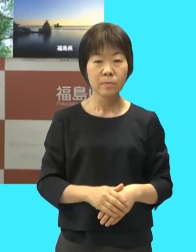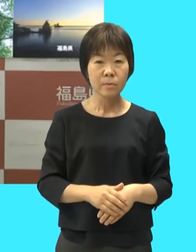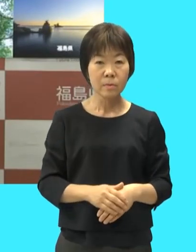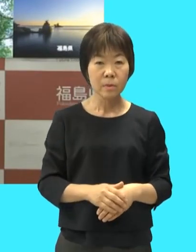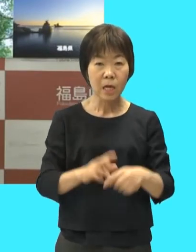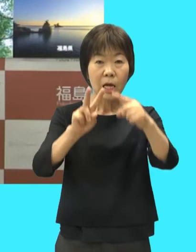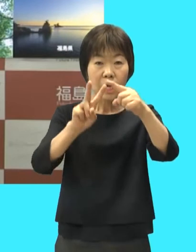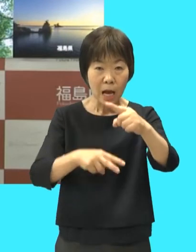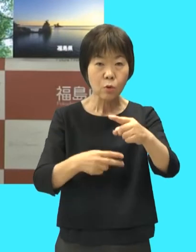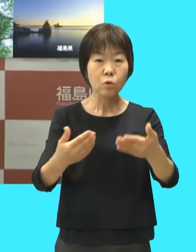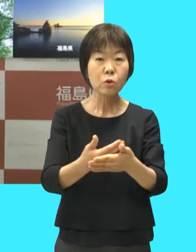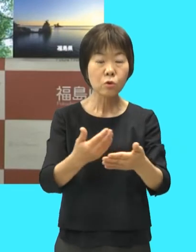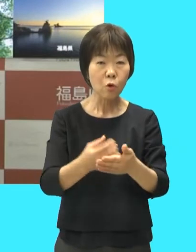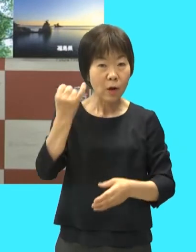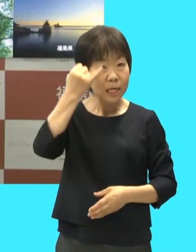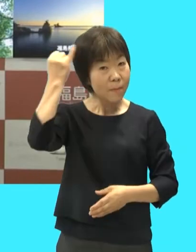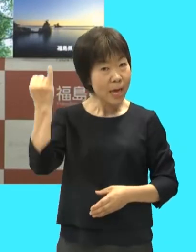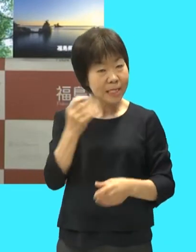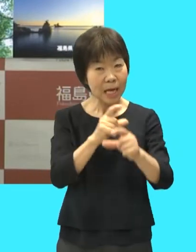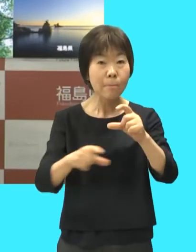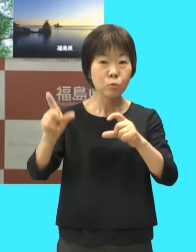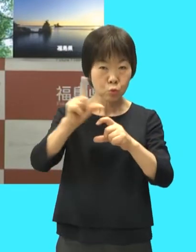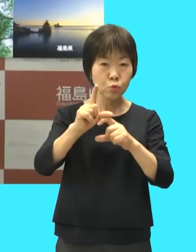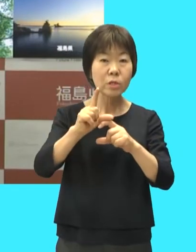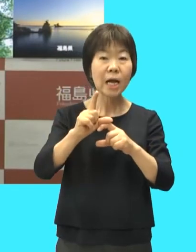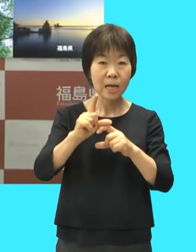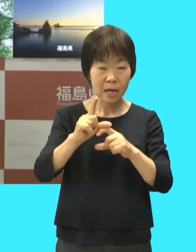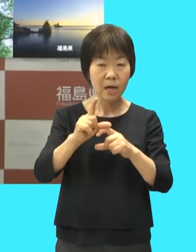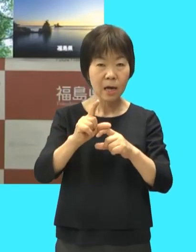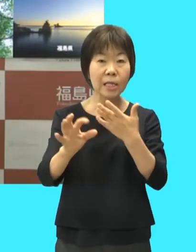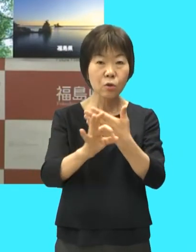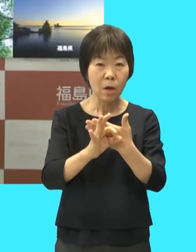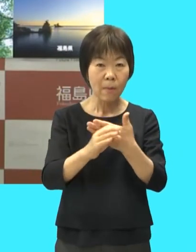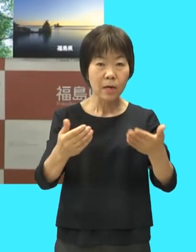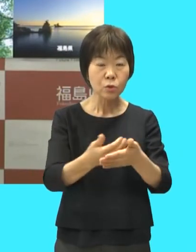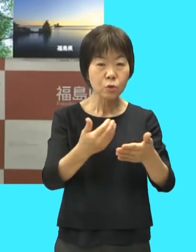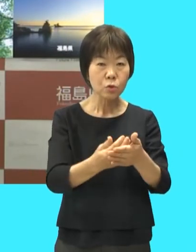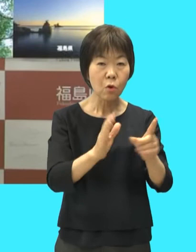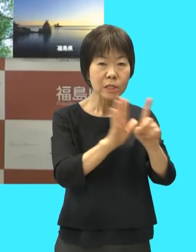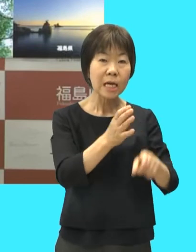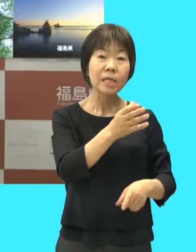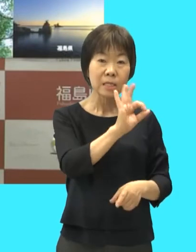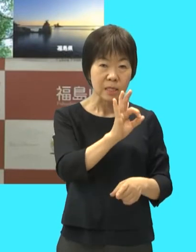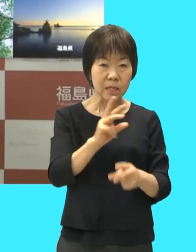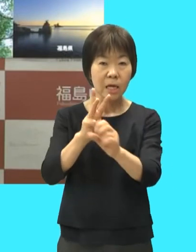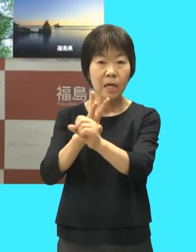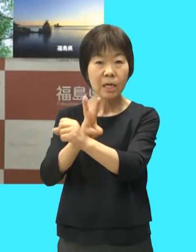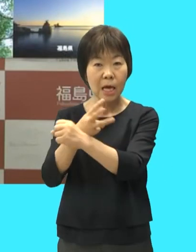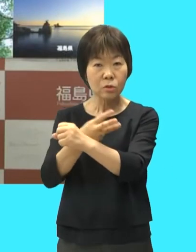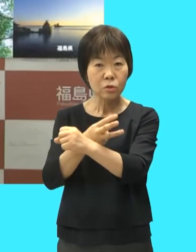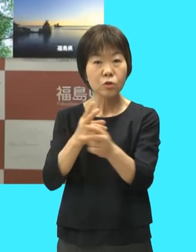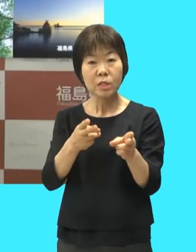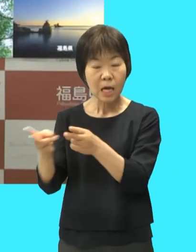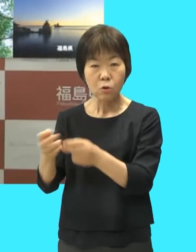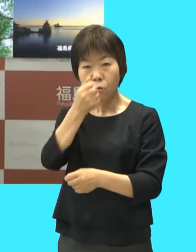介護の仕事のイメージアップを図りながら、例えば就労支援金や研修制度の充実を